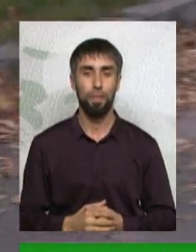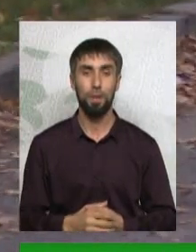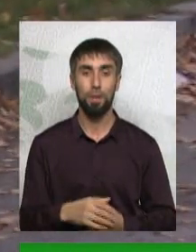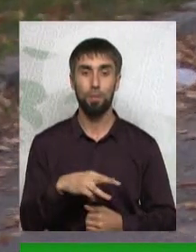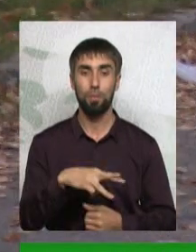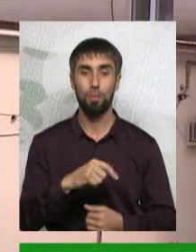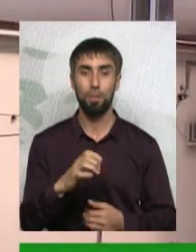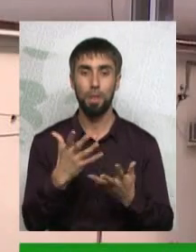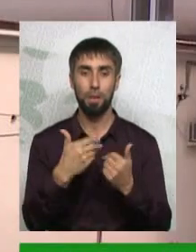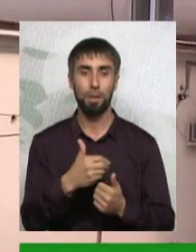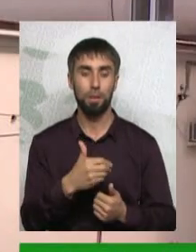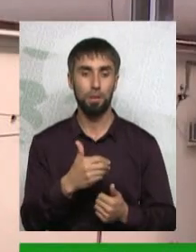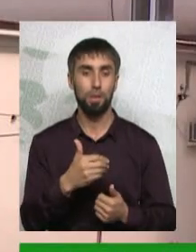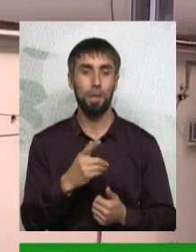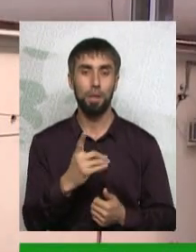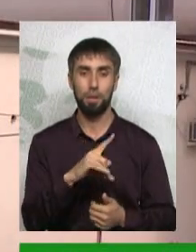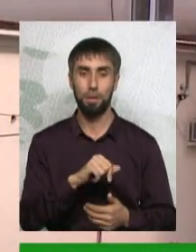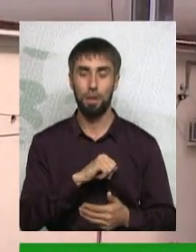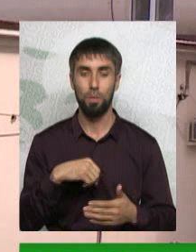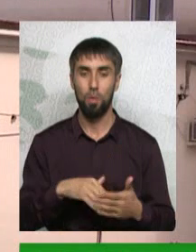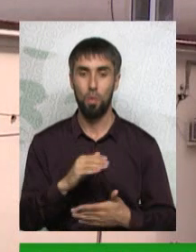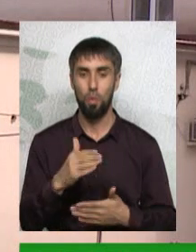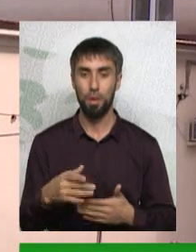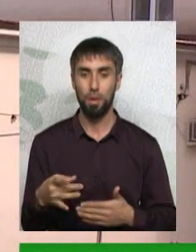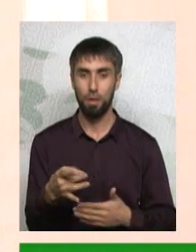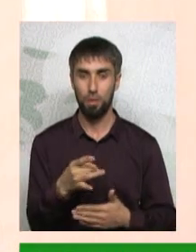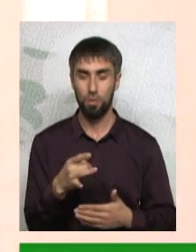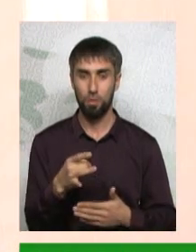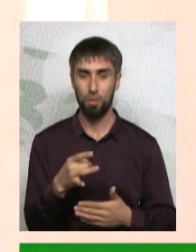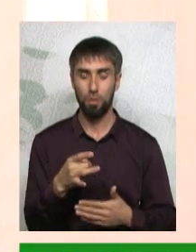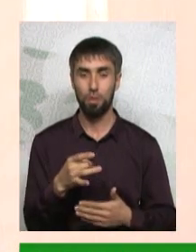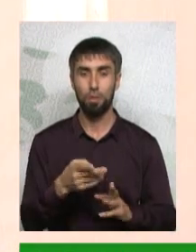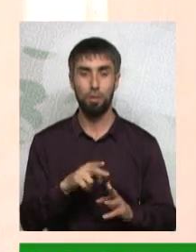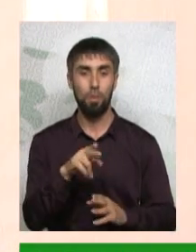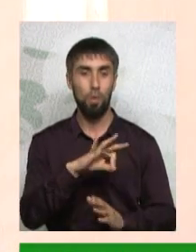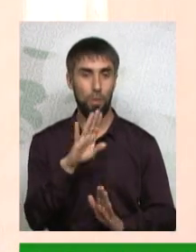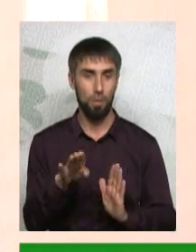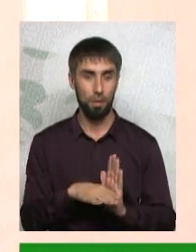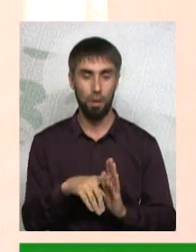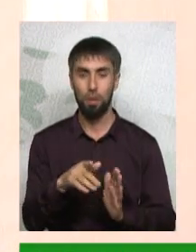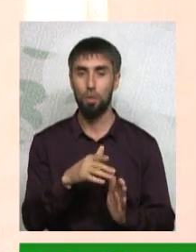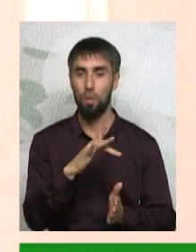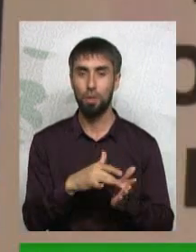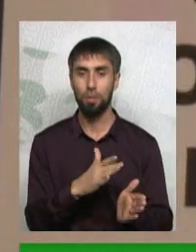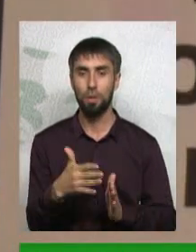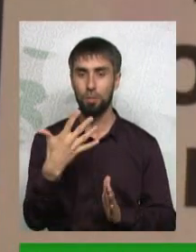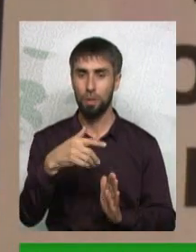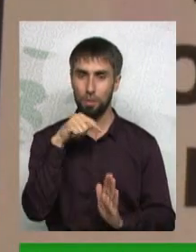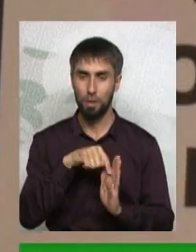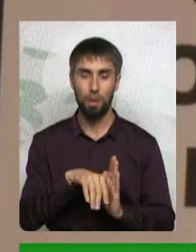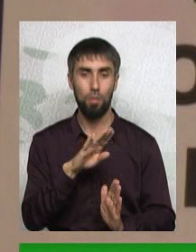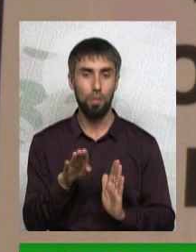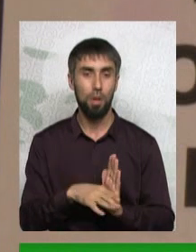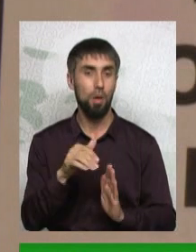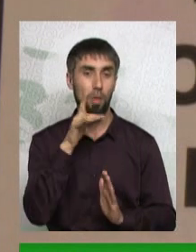Магадан считается одним из лучших среди городов региона по содержанию подвальных помещений. В городе порядка 50 заглубленных